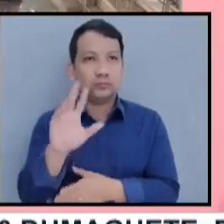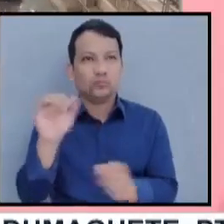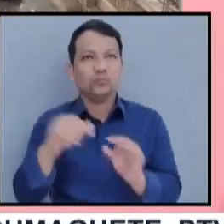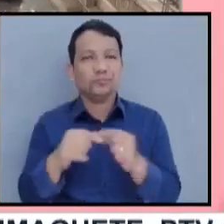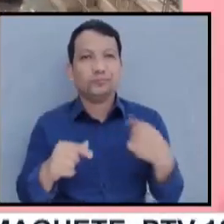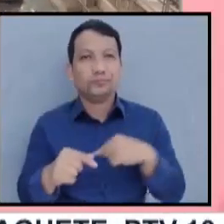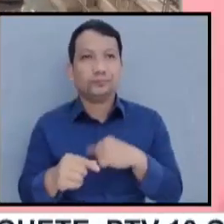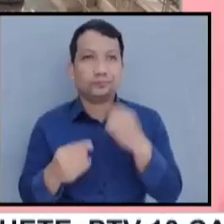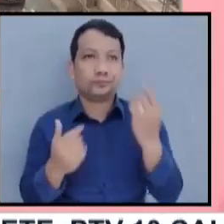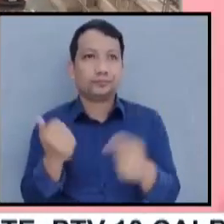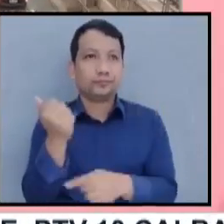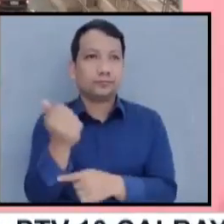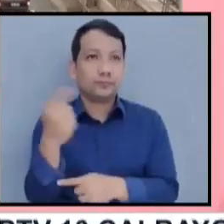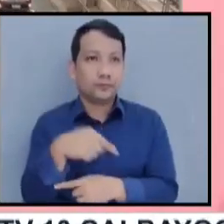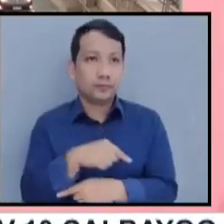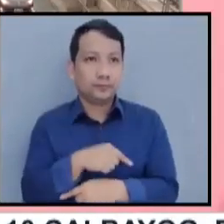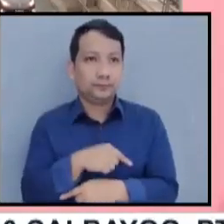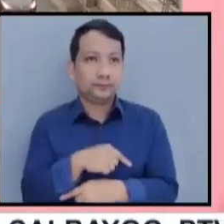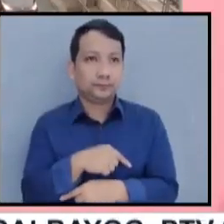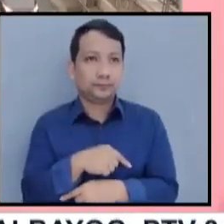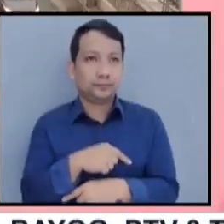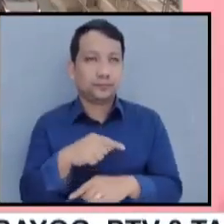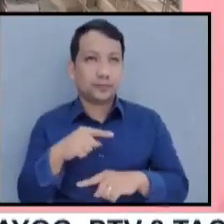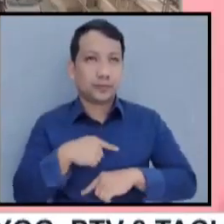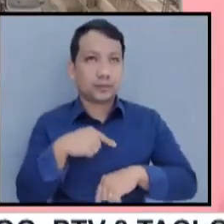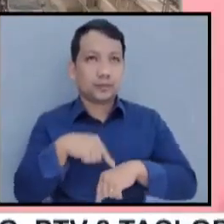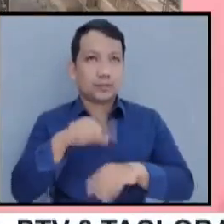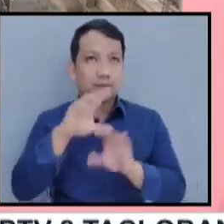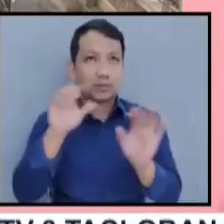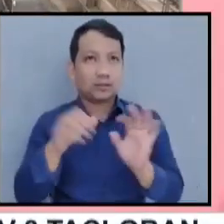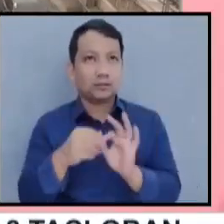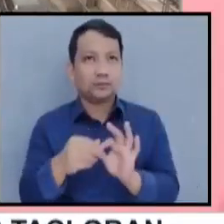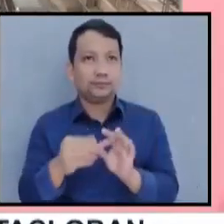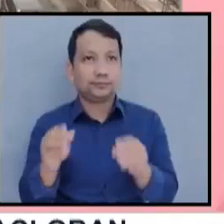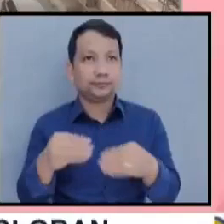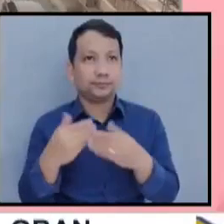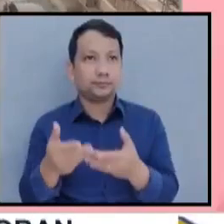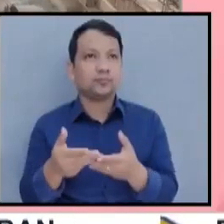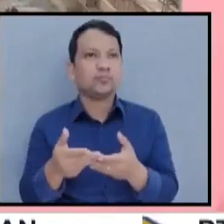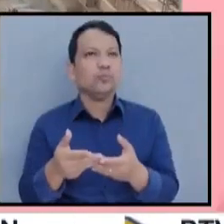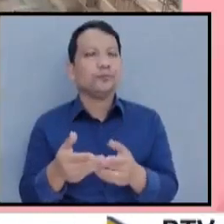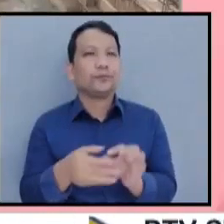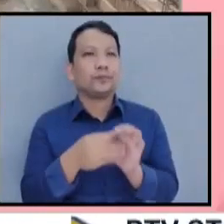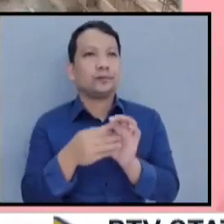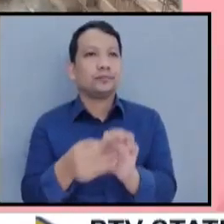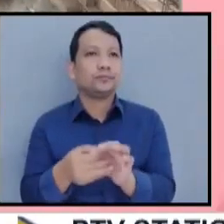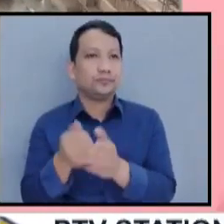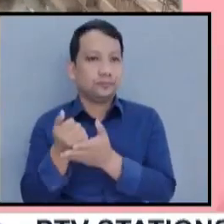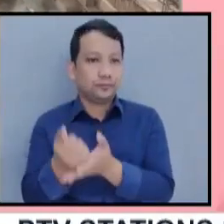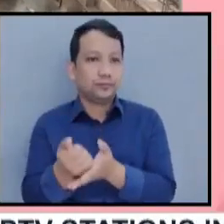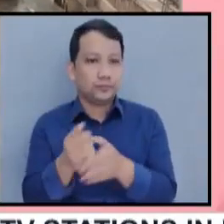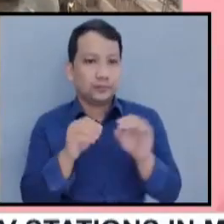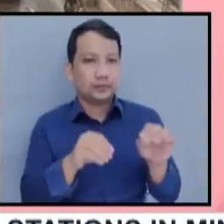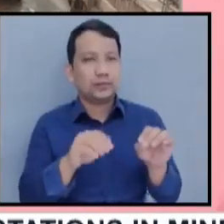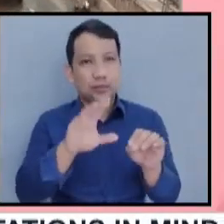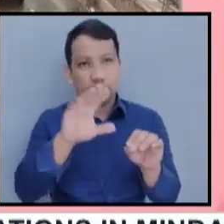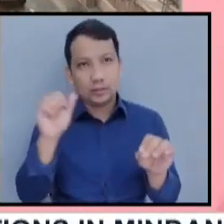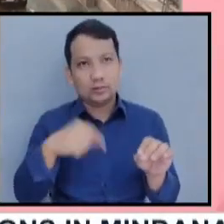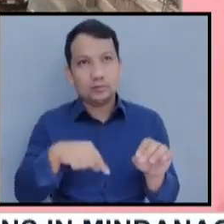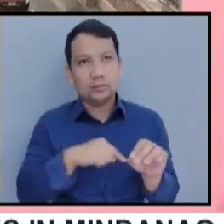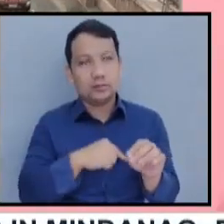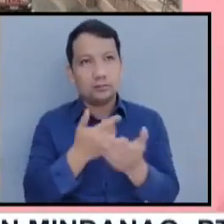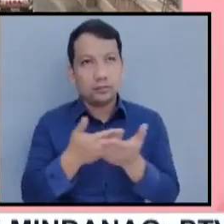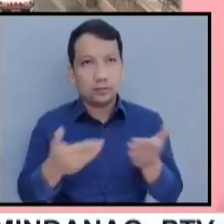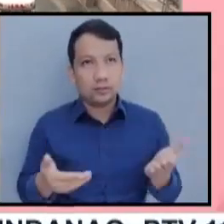na magkaroon ng sapat na oras ang mga guro at school staff na isaayos ang mga kagamitan na